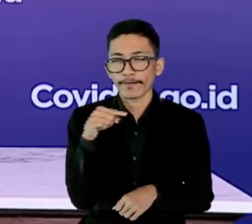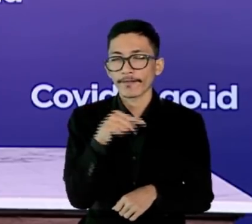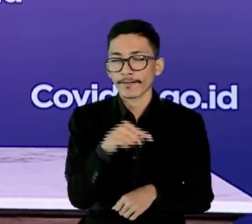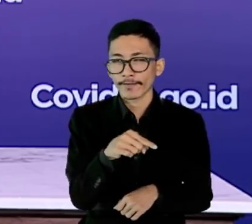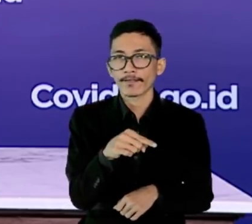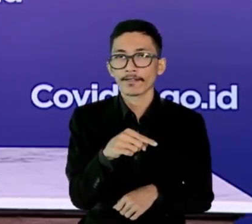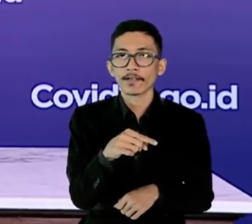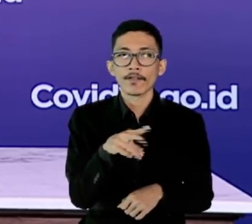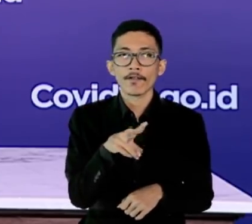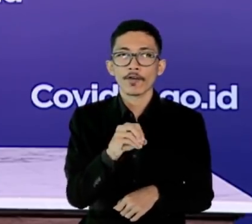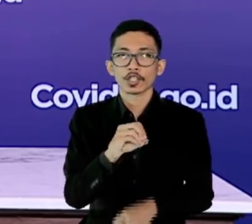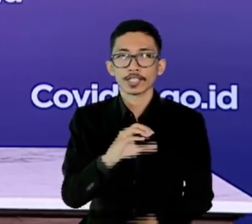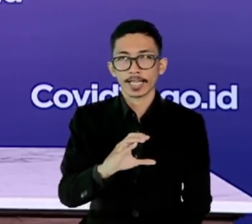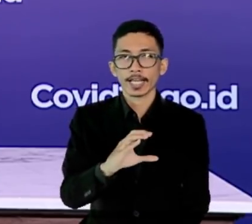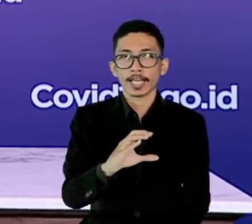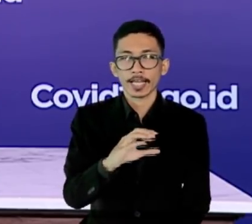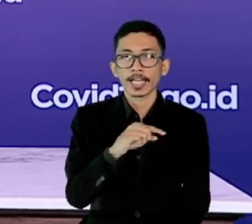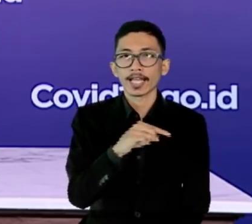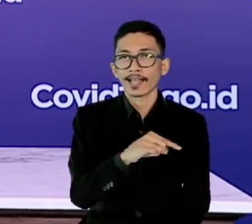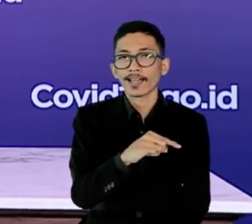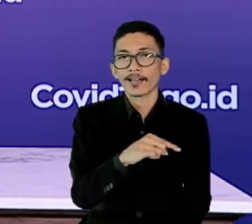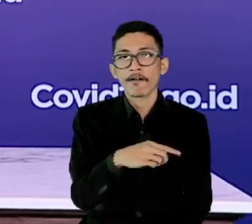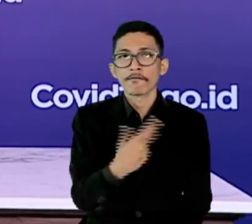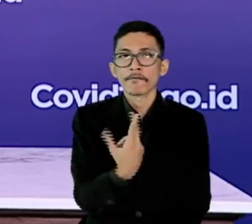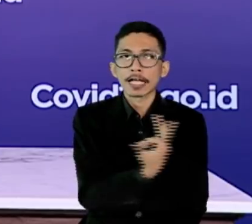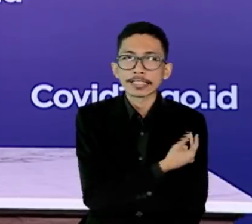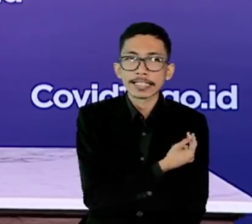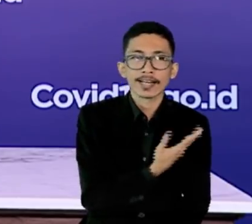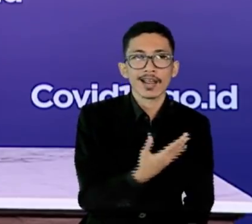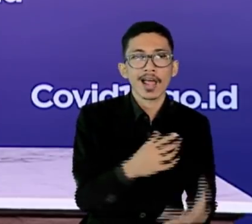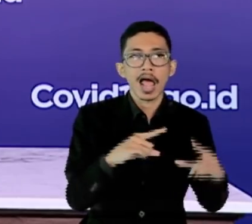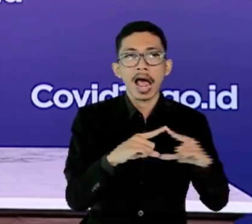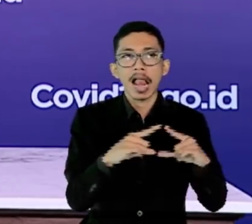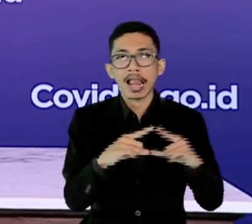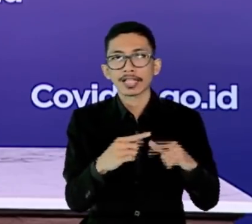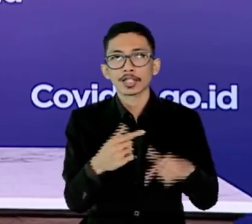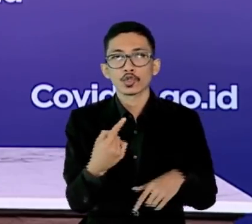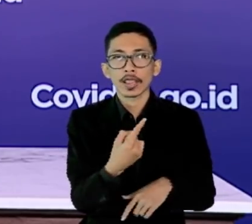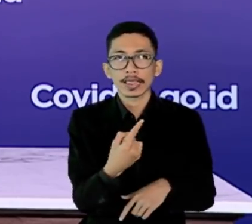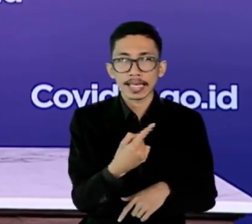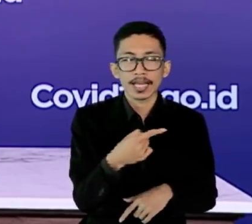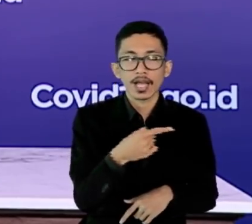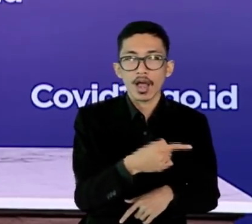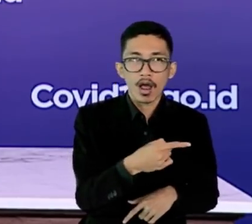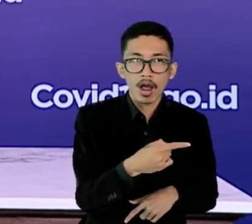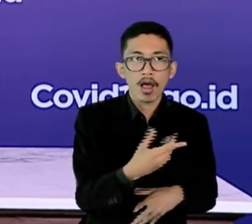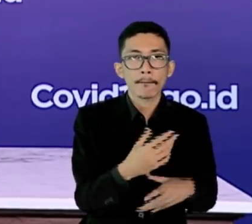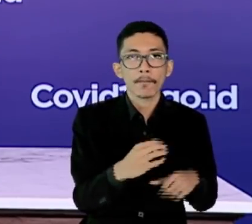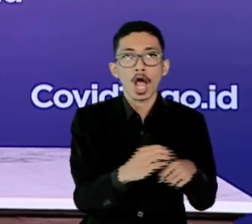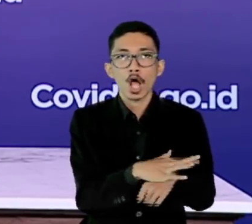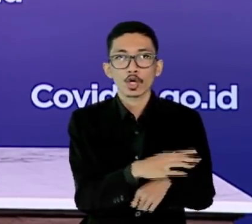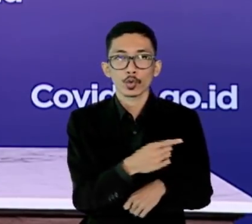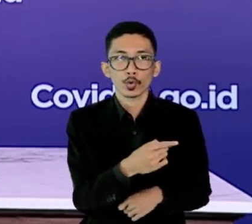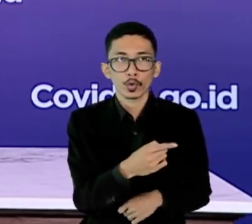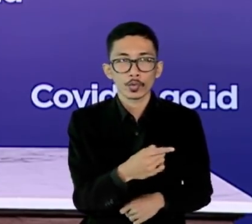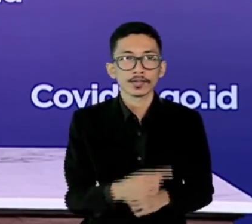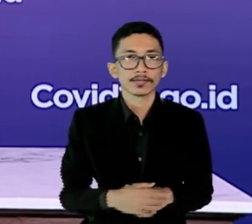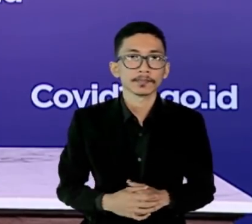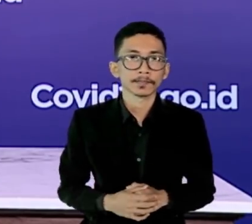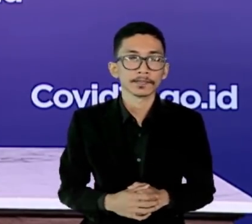VOC, terhadap efektivitas vaksin maupun alat diagnostik. Namun, dalam masa kedaruratan